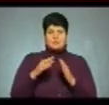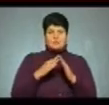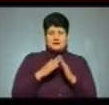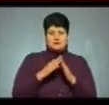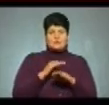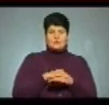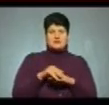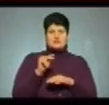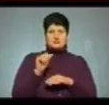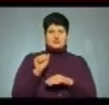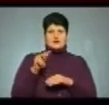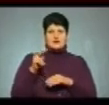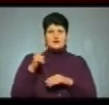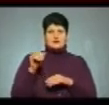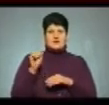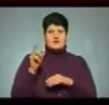по вулиці Чалдаєва. Давайте почуємо.